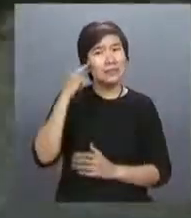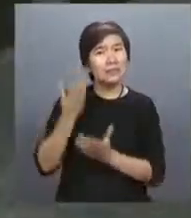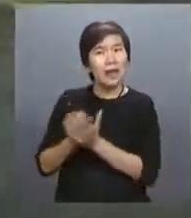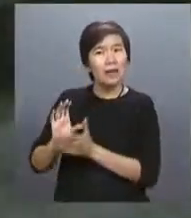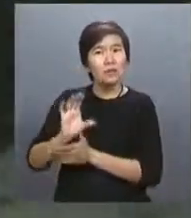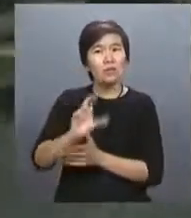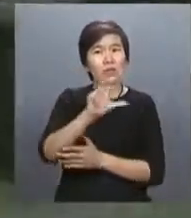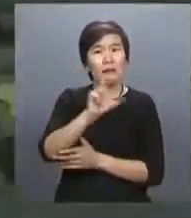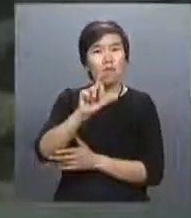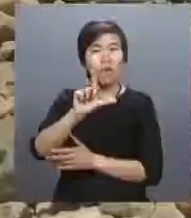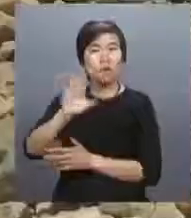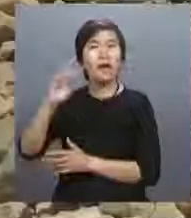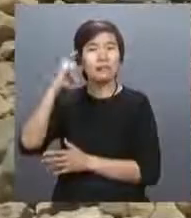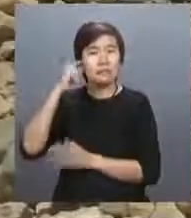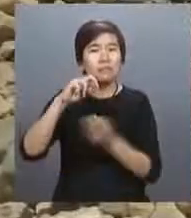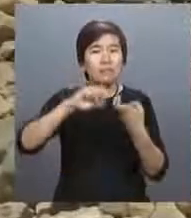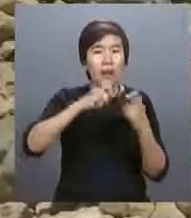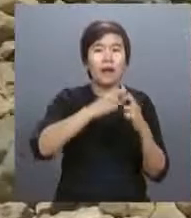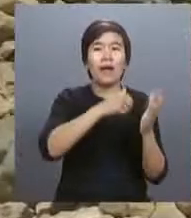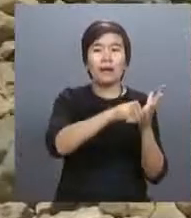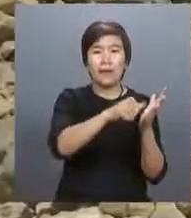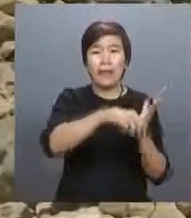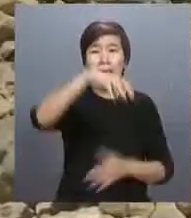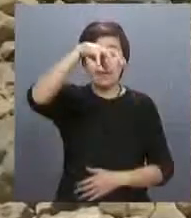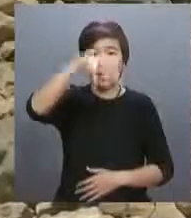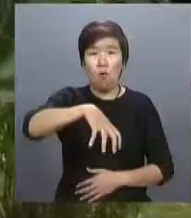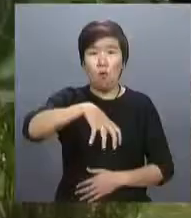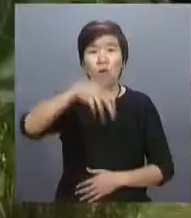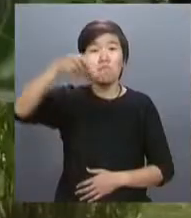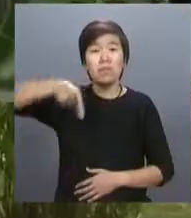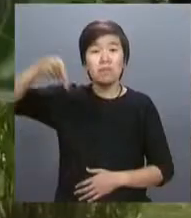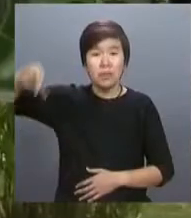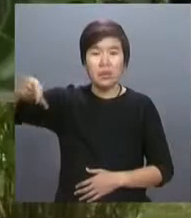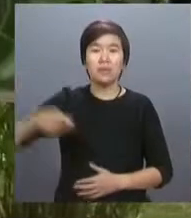จัดการน้ำทิ้งบนเกาะพีพีติชิลาพุทธสารพันธ์ไทย PBS รายงาน